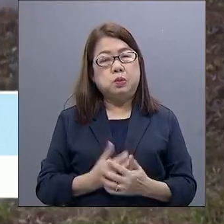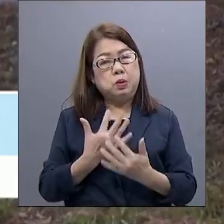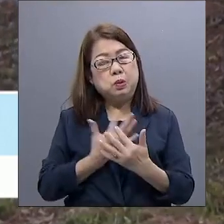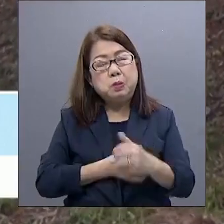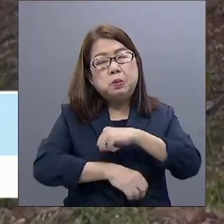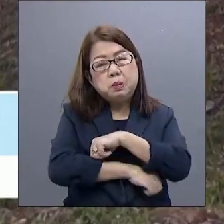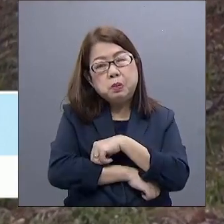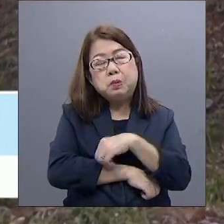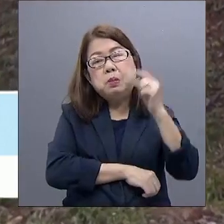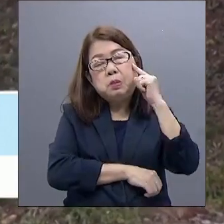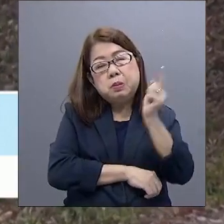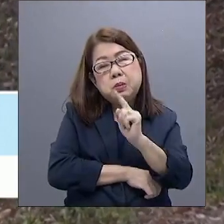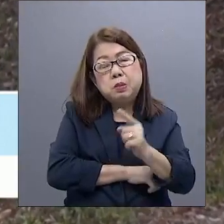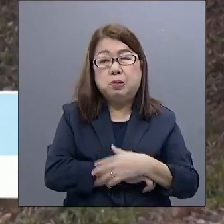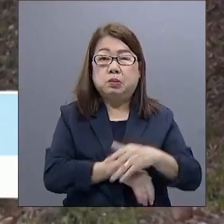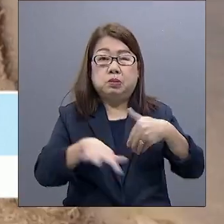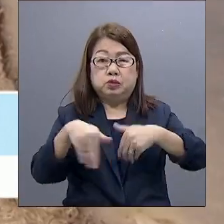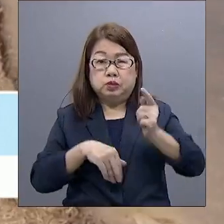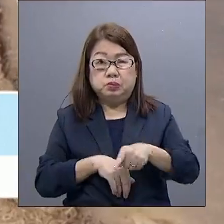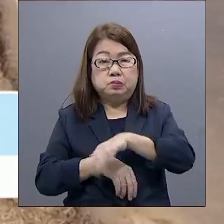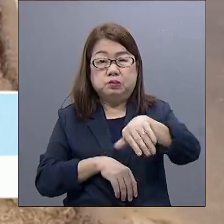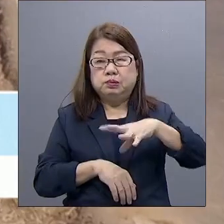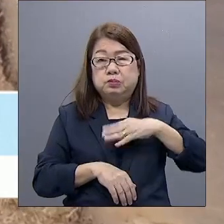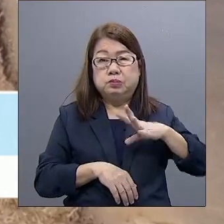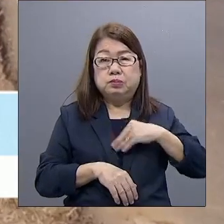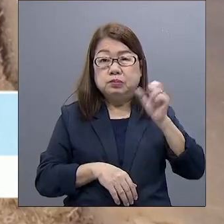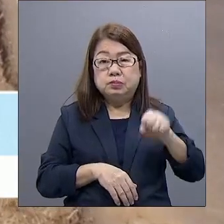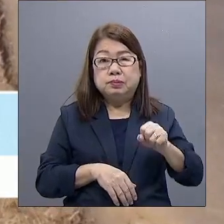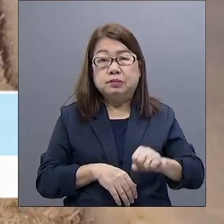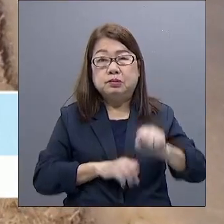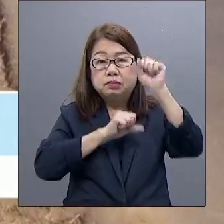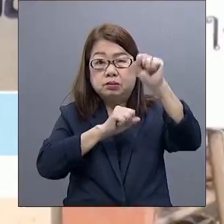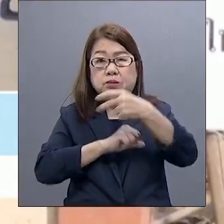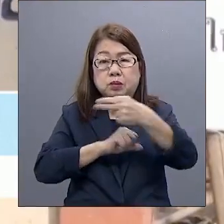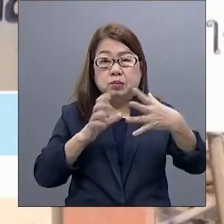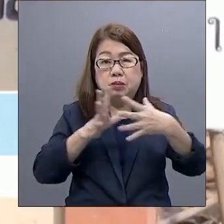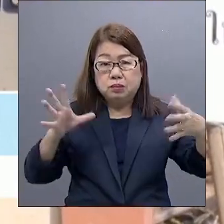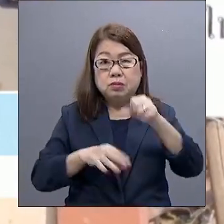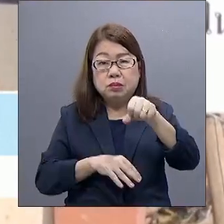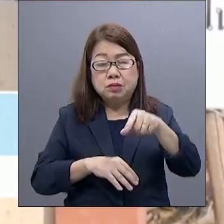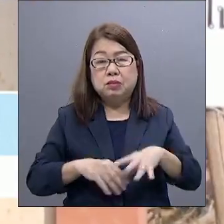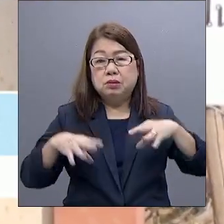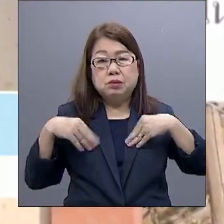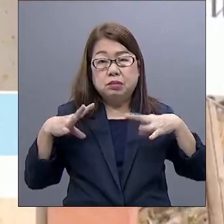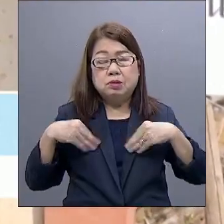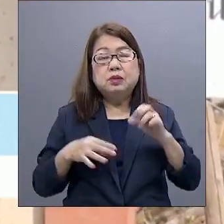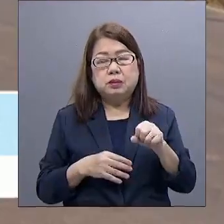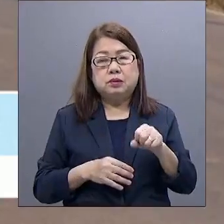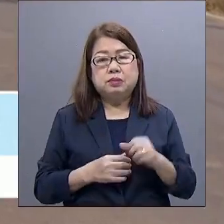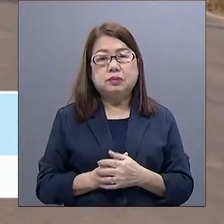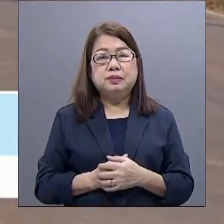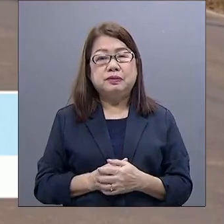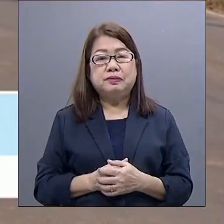ความเห็นกัก่อนซึชาบ้แนอนไม่เอาอยู่แล้วไมงนคไมขนไปเต็มหมู่บานแบนี้ทีนี้ทนแ